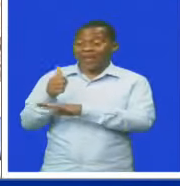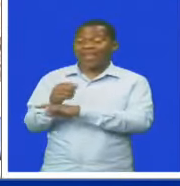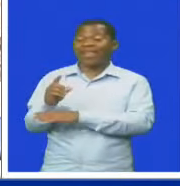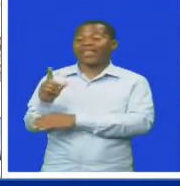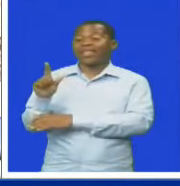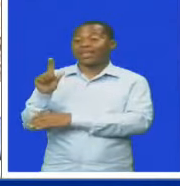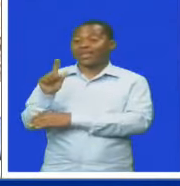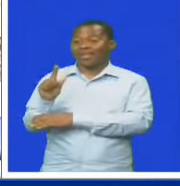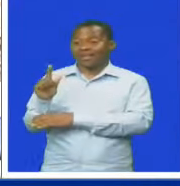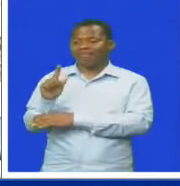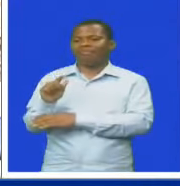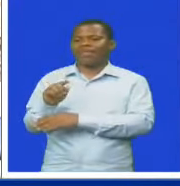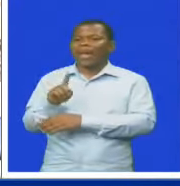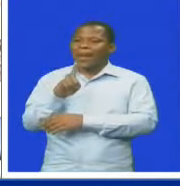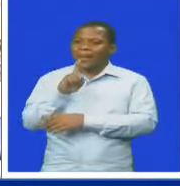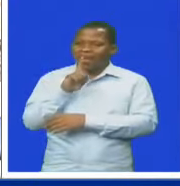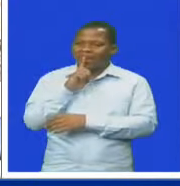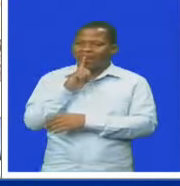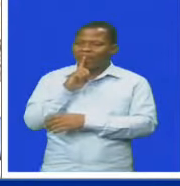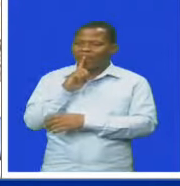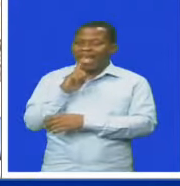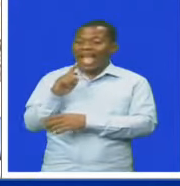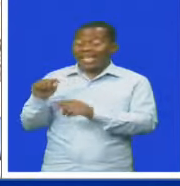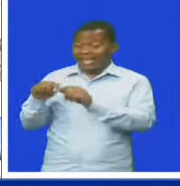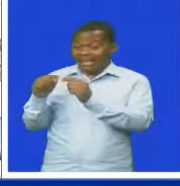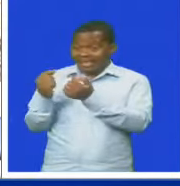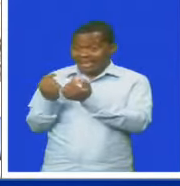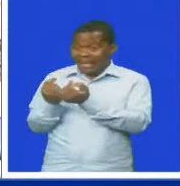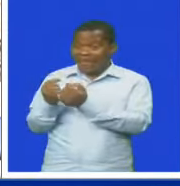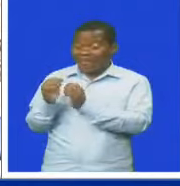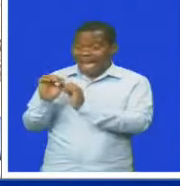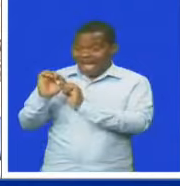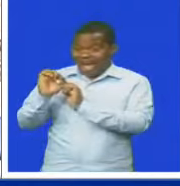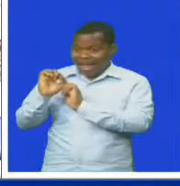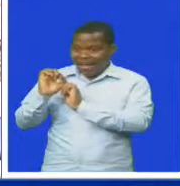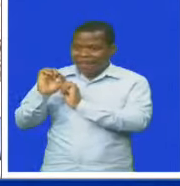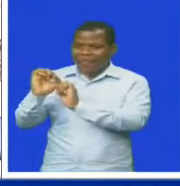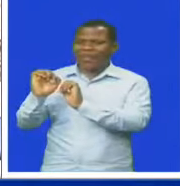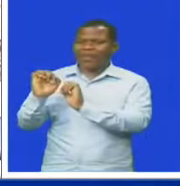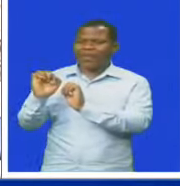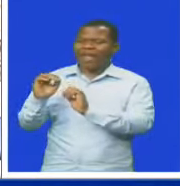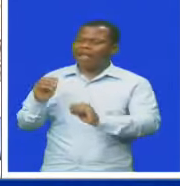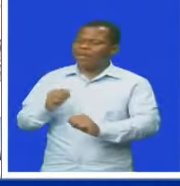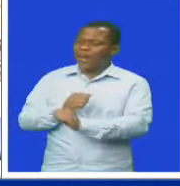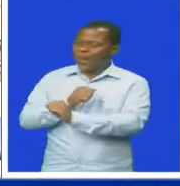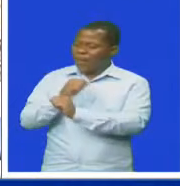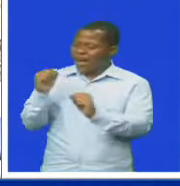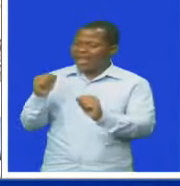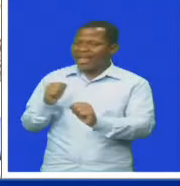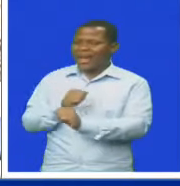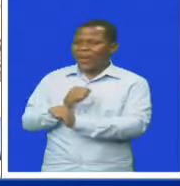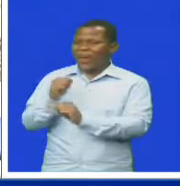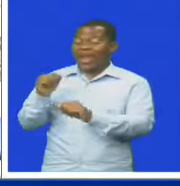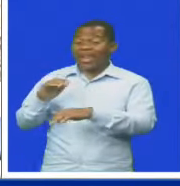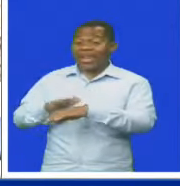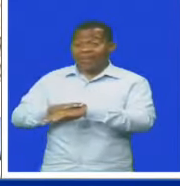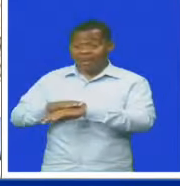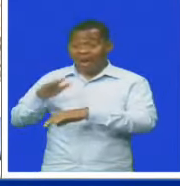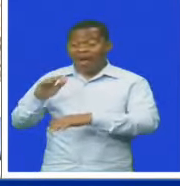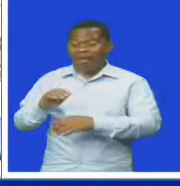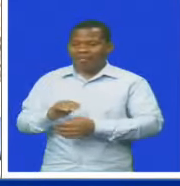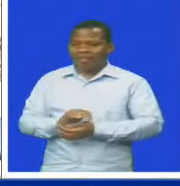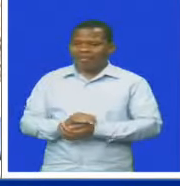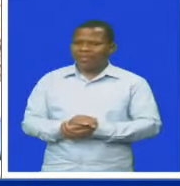Sundowns akhona lokuthi ayi achube lencola lena yise lapho khona kufanele ibheke